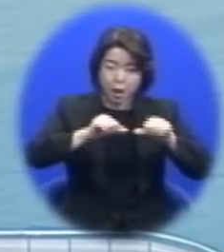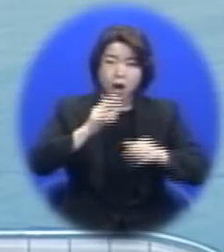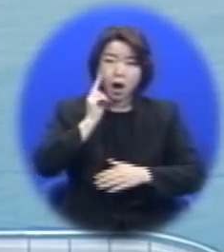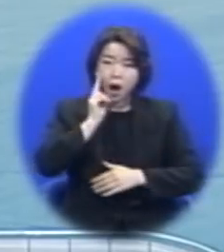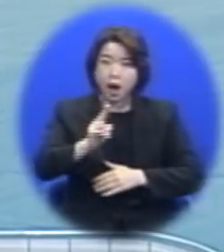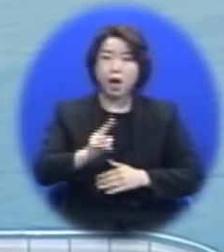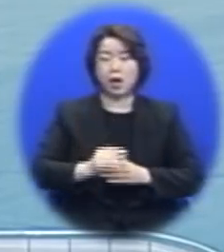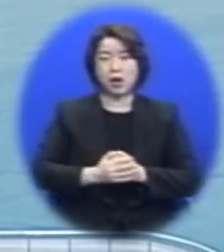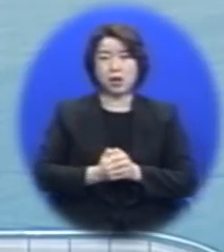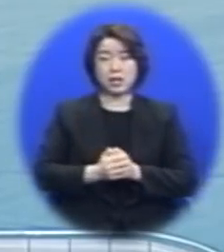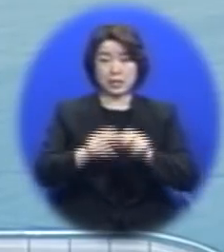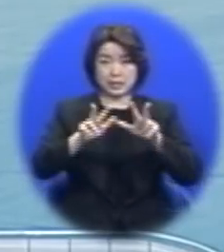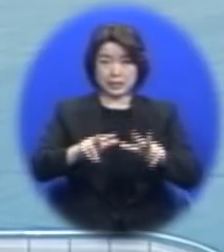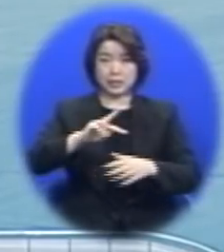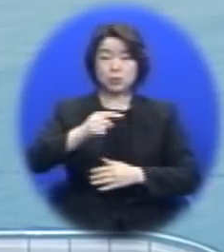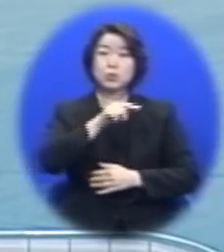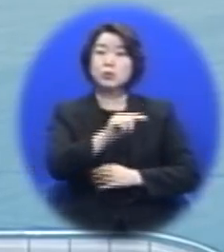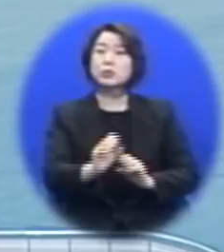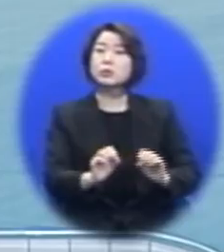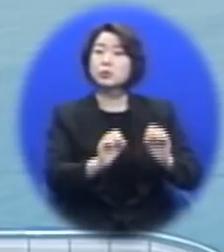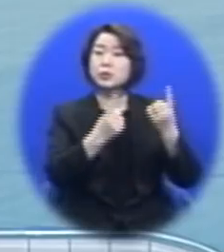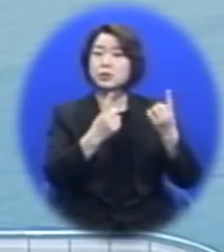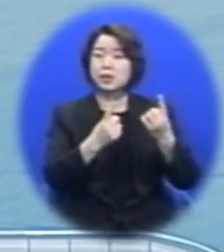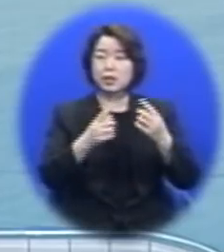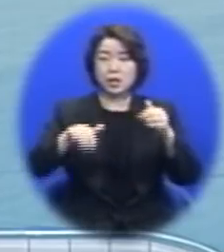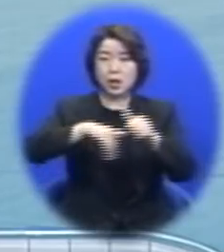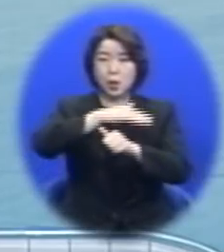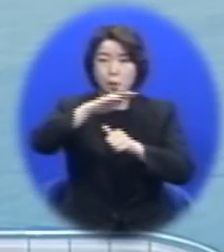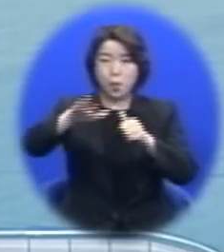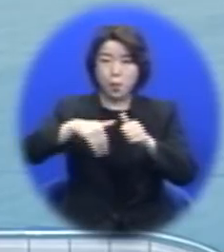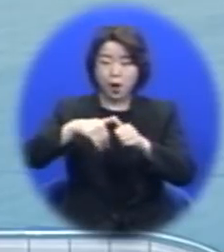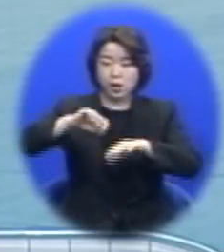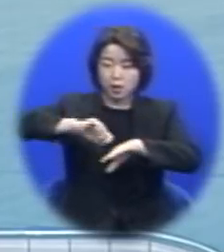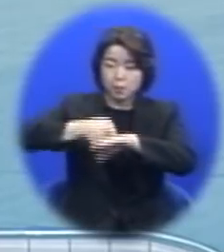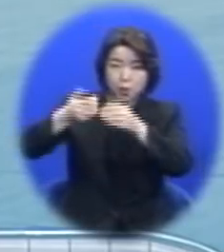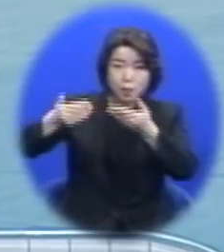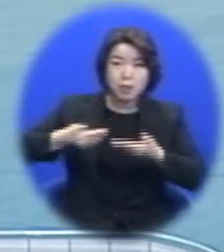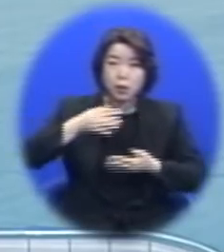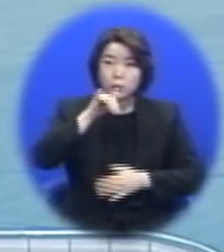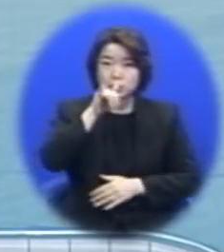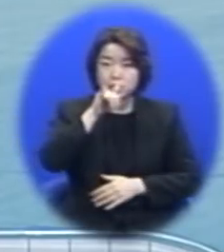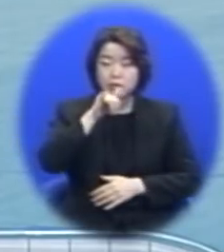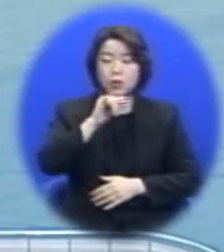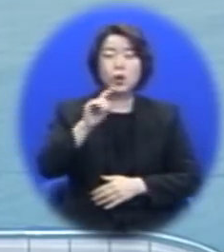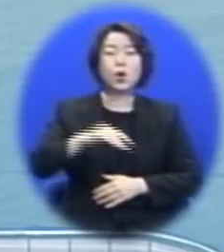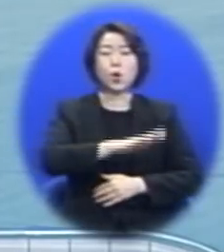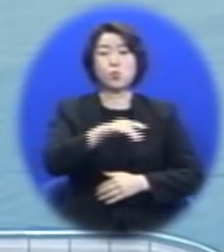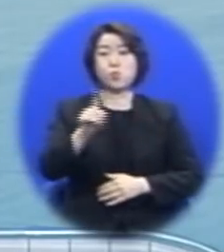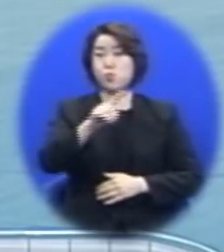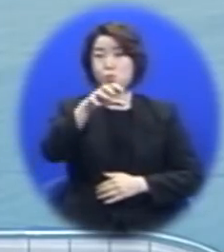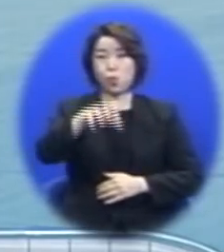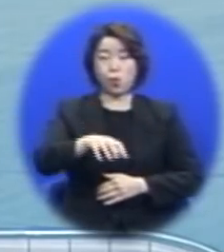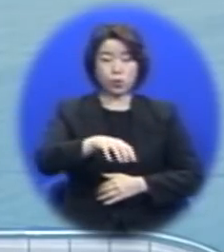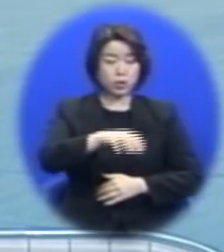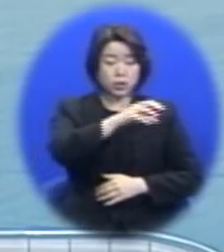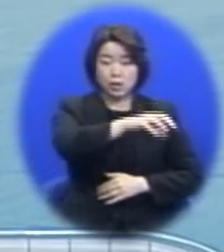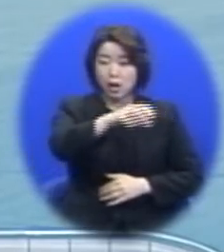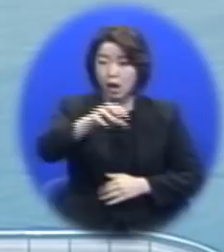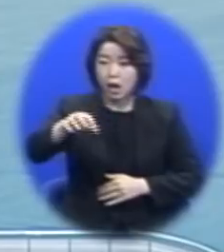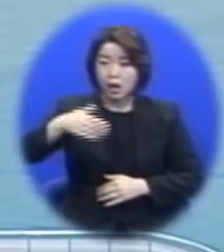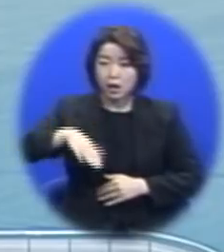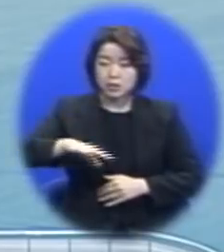극심하잖아요. 지금도 그로 인한 환경 재해를 겪고 있잖아요. 우리 어디 가서 마음껏 물 한 잔